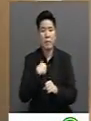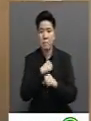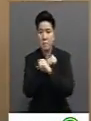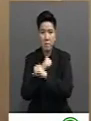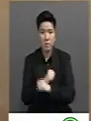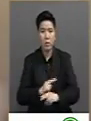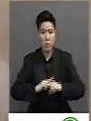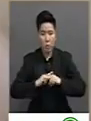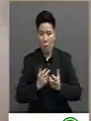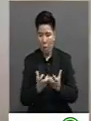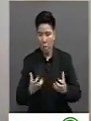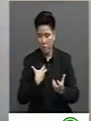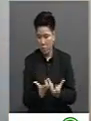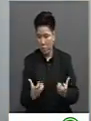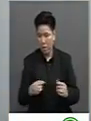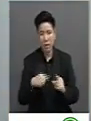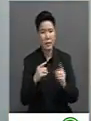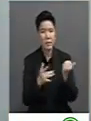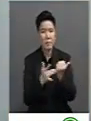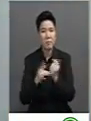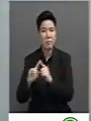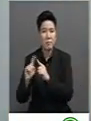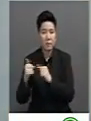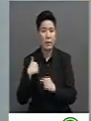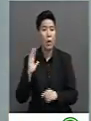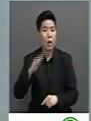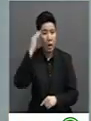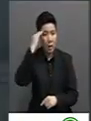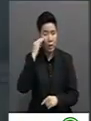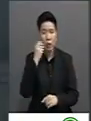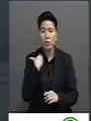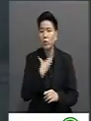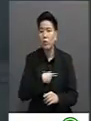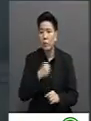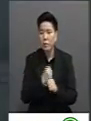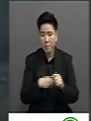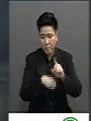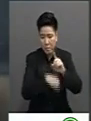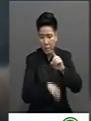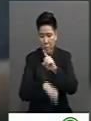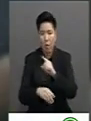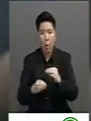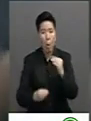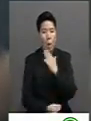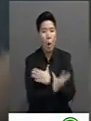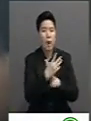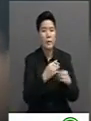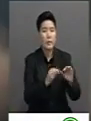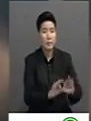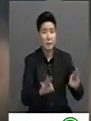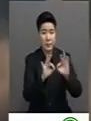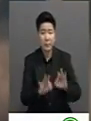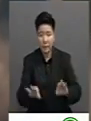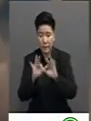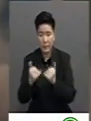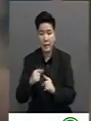เองด้วยอาวุธอันทรงพลานุภาพคือปกติแล้วเกาหลีเหนือเขามักจะทดสอบนิวเคลียร์ในวันครบรอบโอกาสสำคัญสำคัญนะคะแล้วก็วัน